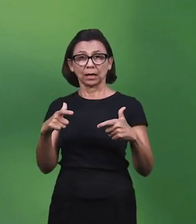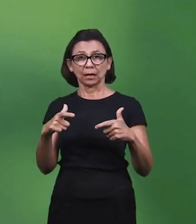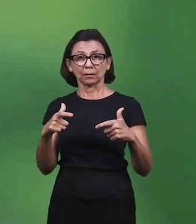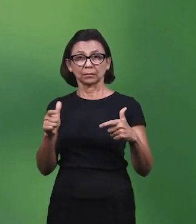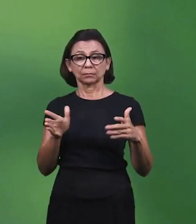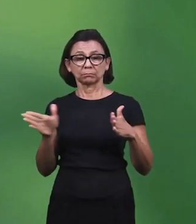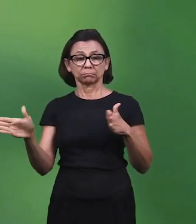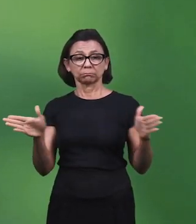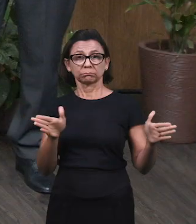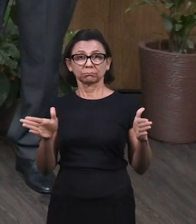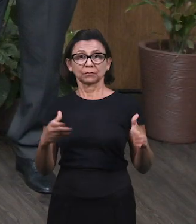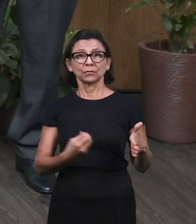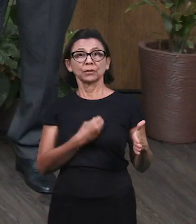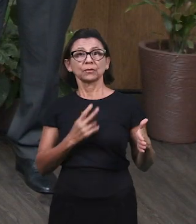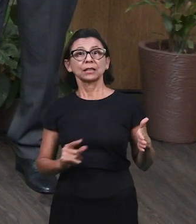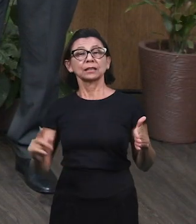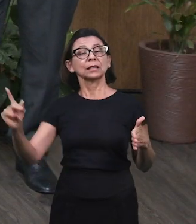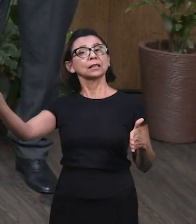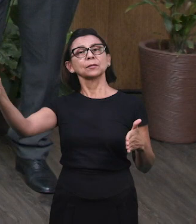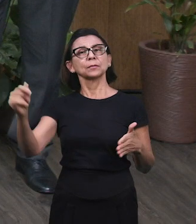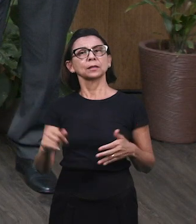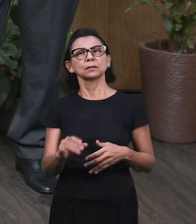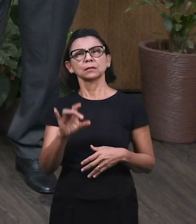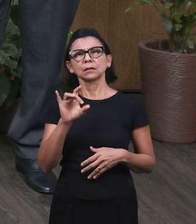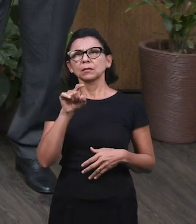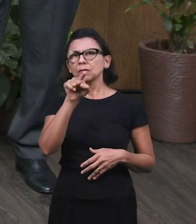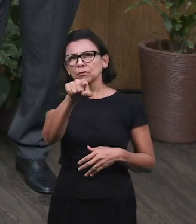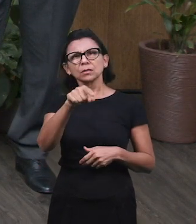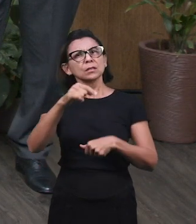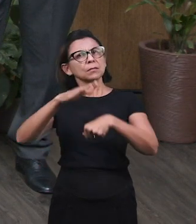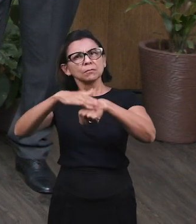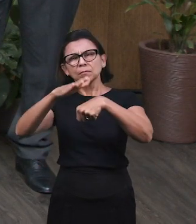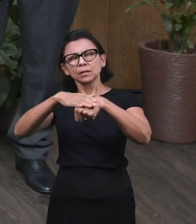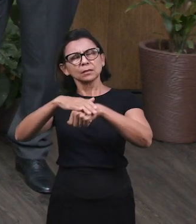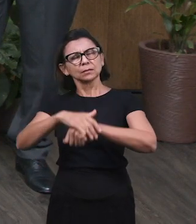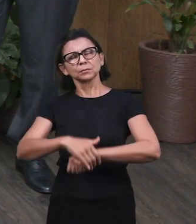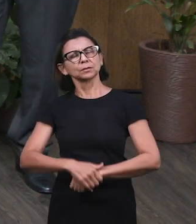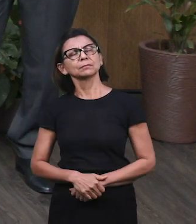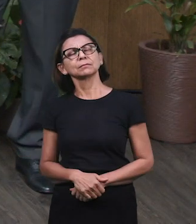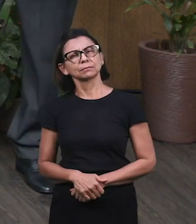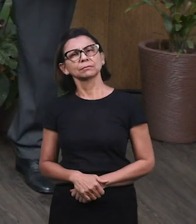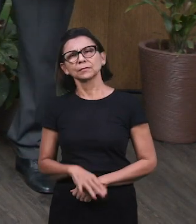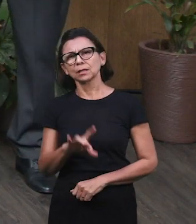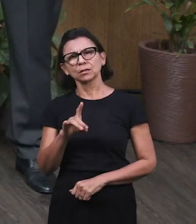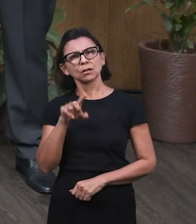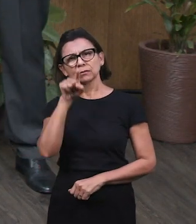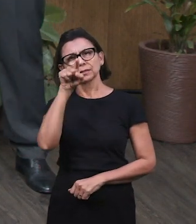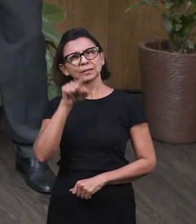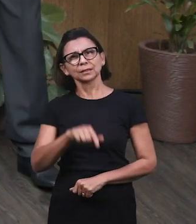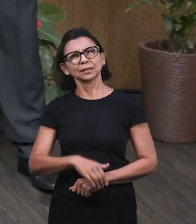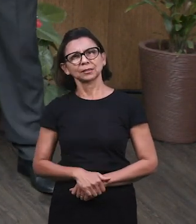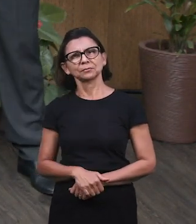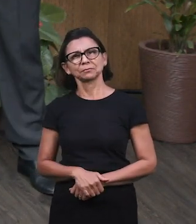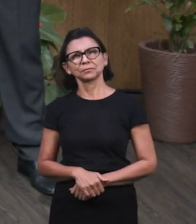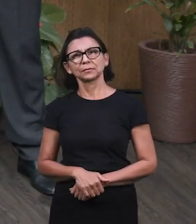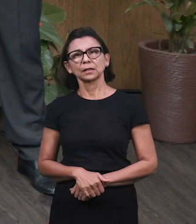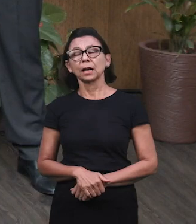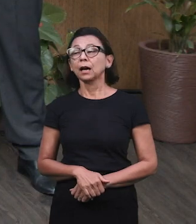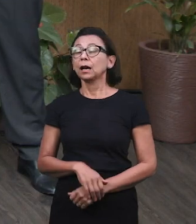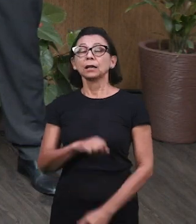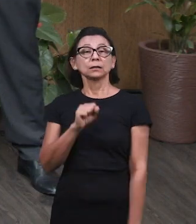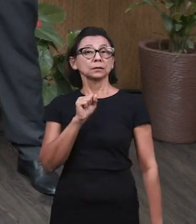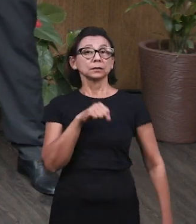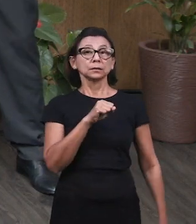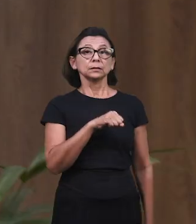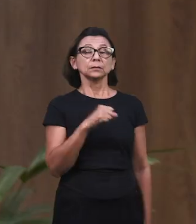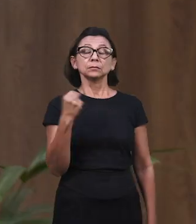Différemment de ce que quelques-uns pensent. Oui, ça c'est très important, parce que quelques personnes peuvent dire, et